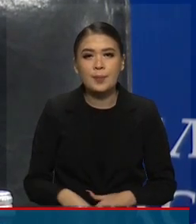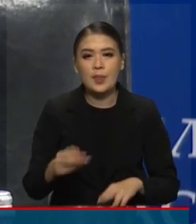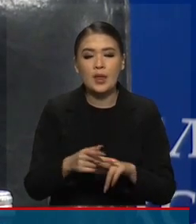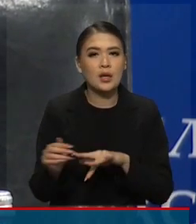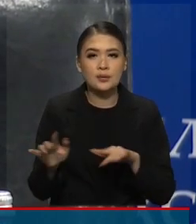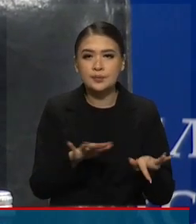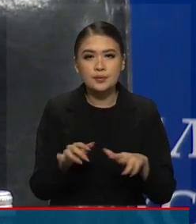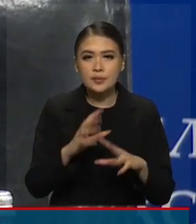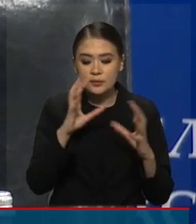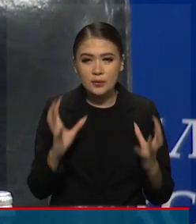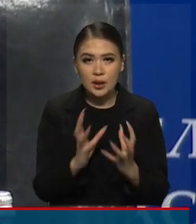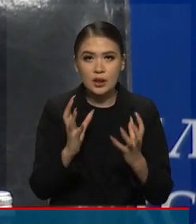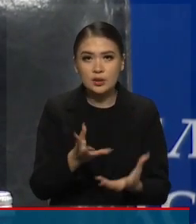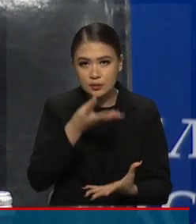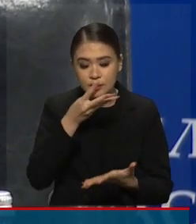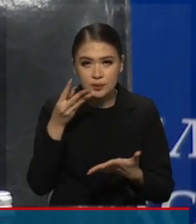предприятие сохраняет свою